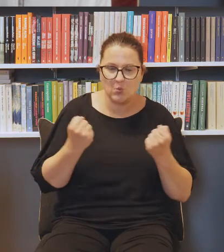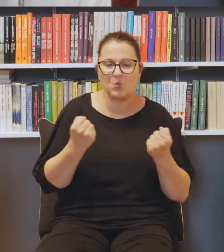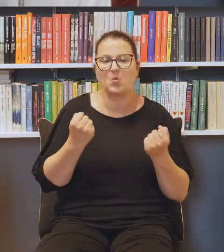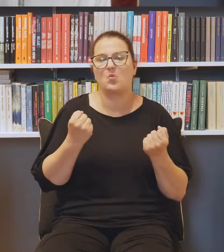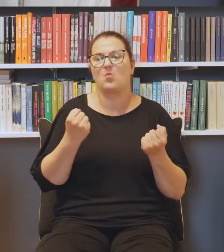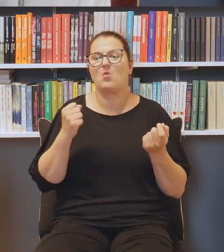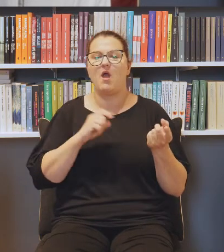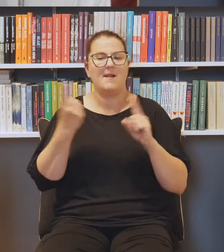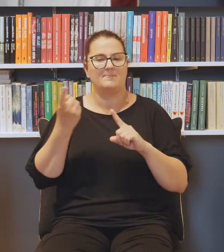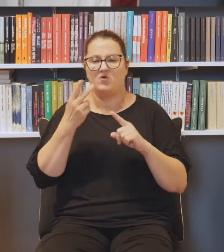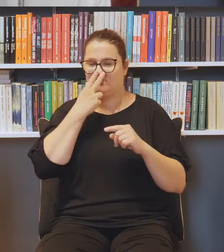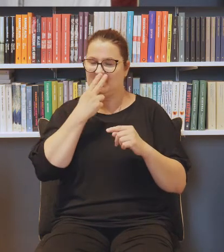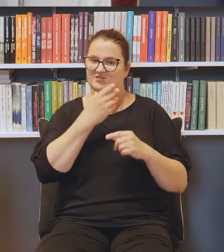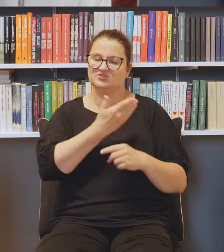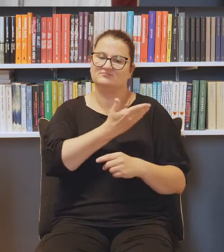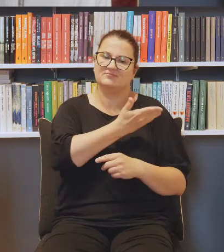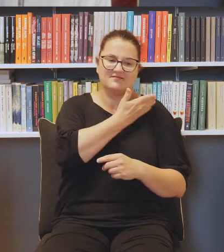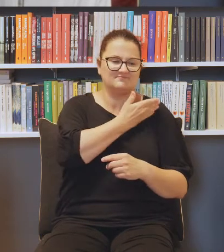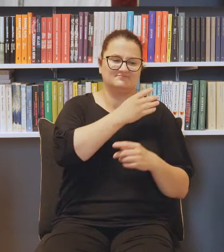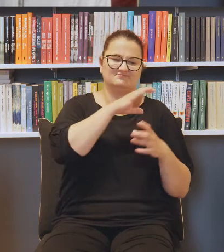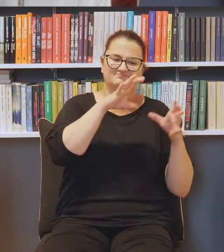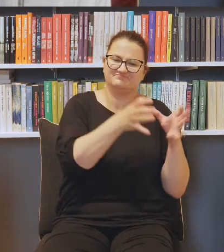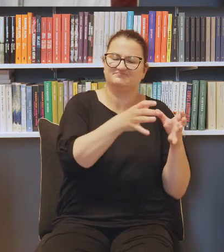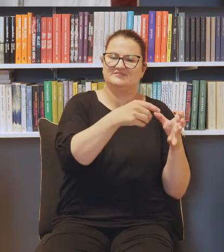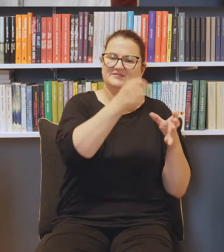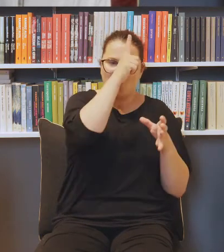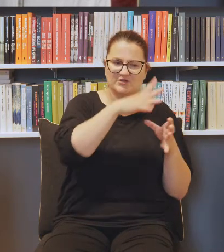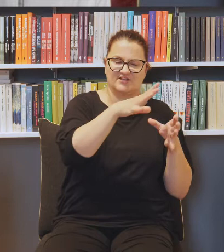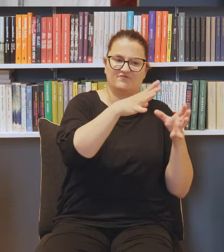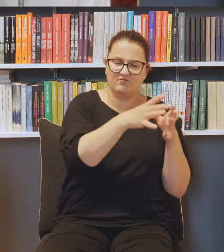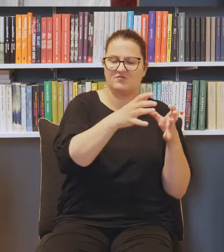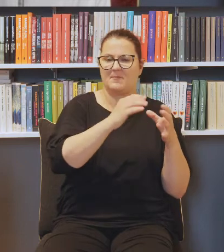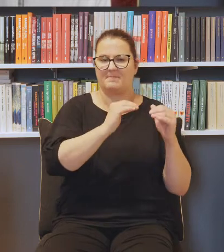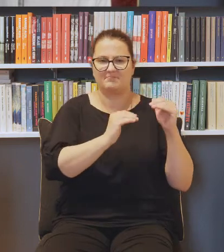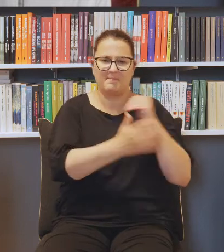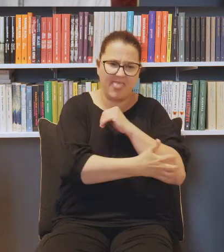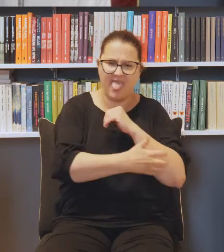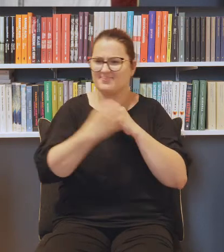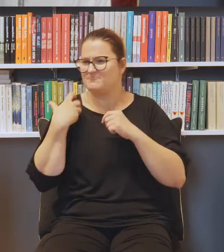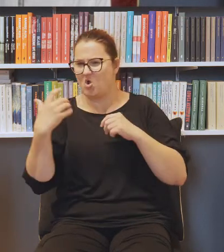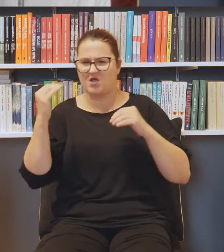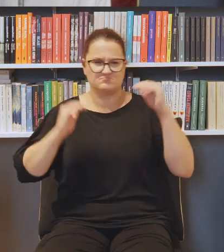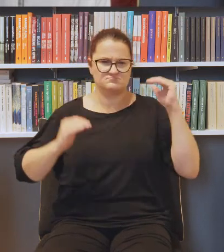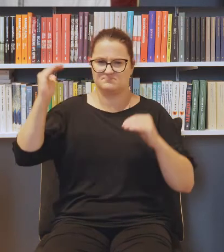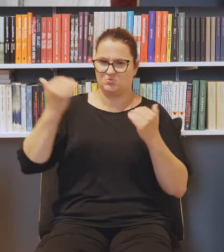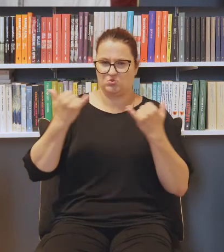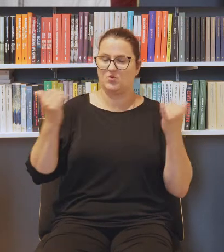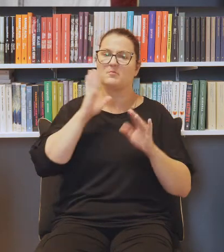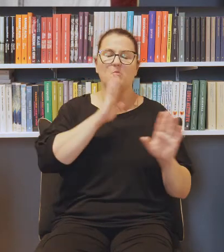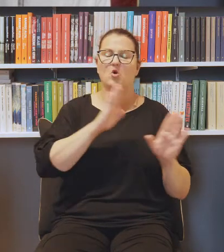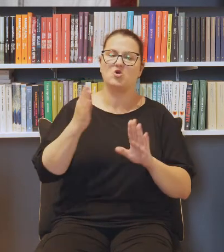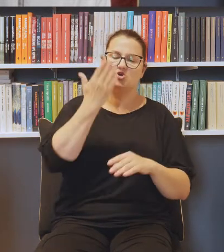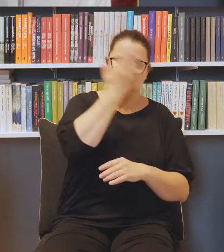te różnice klasowe, społeczne też są zarysowane tak mocno groteskowo, w takiej czerni i bieli. Na przykład